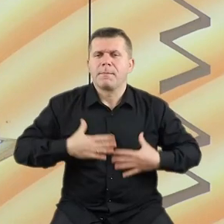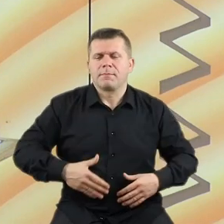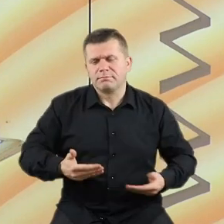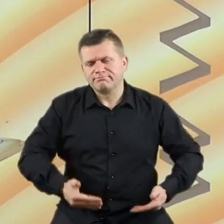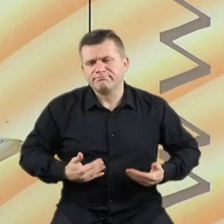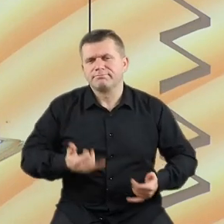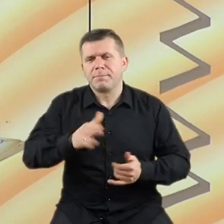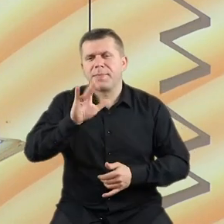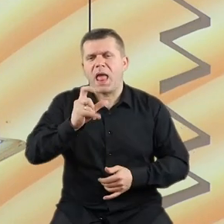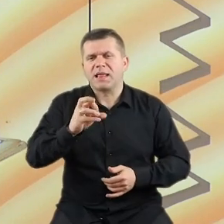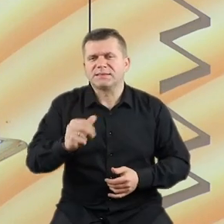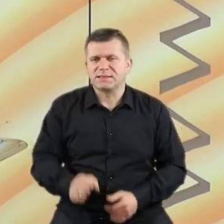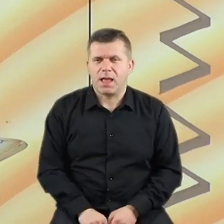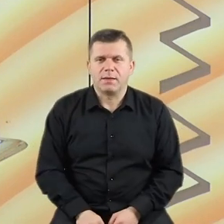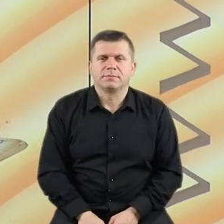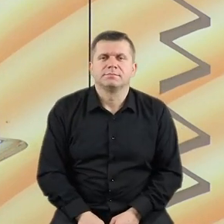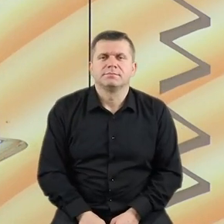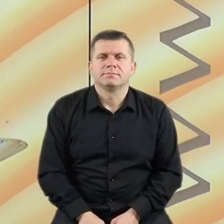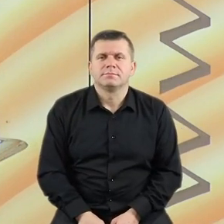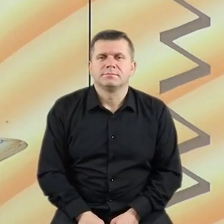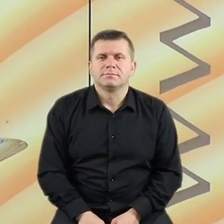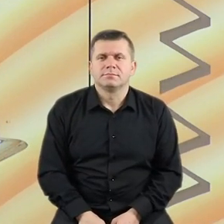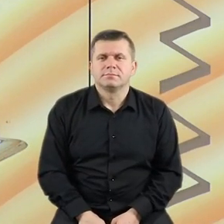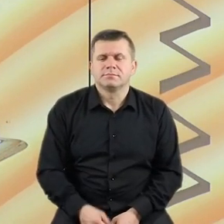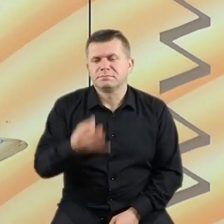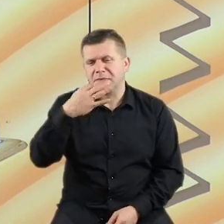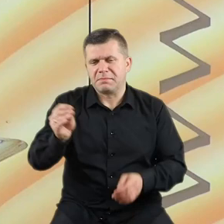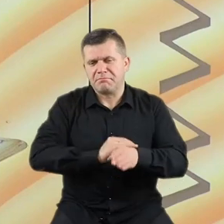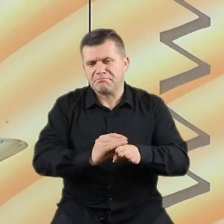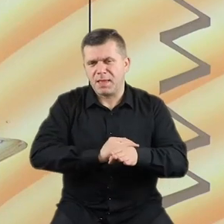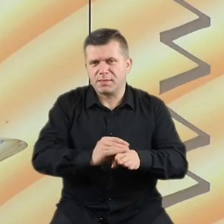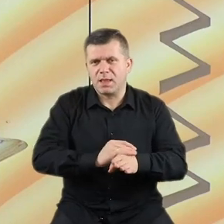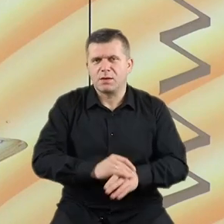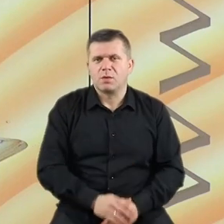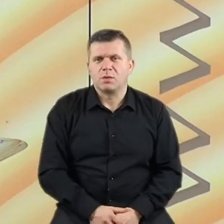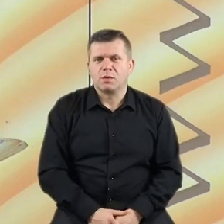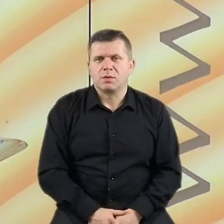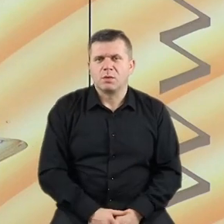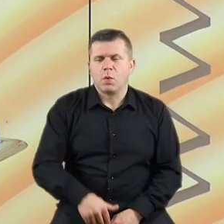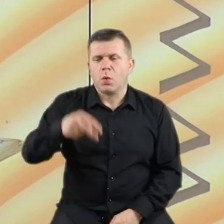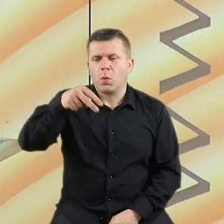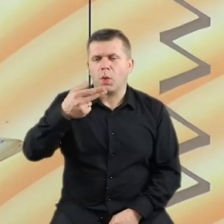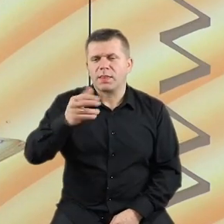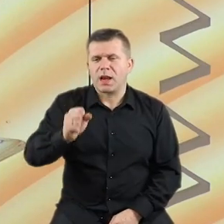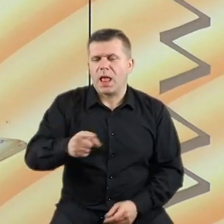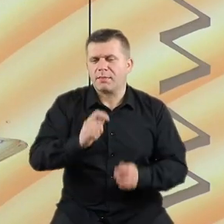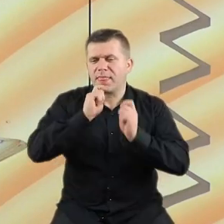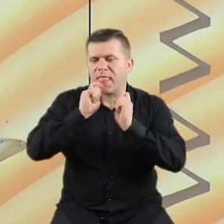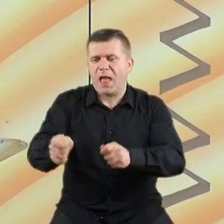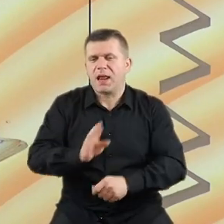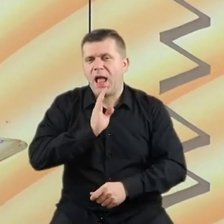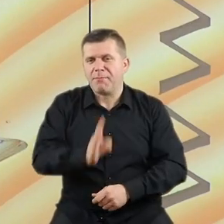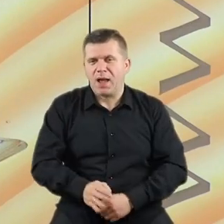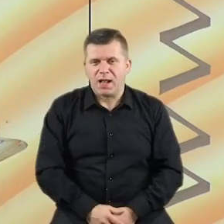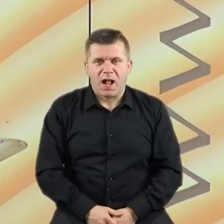dostała taką batystową bieliznę z jakiegoś takiego płócienka czy coś, to było z UNRY, to były dary amerykańskie,